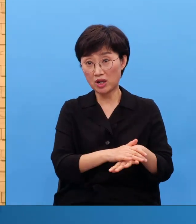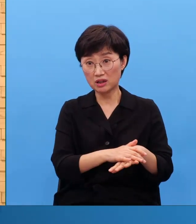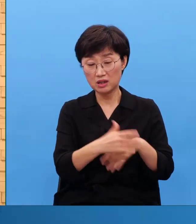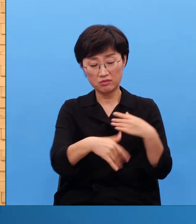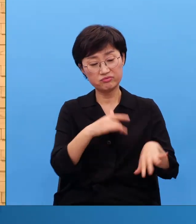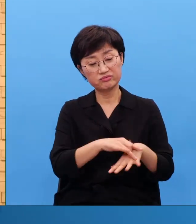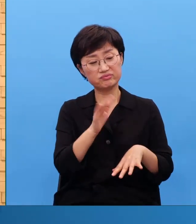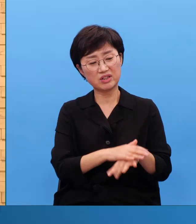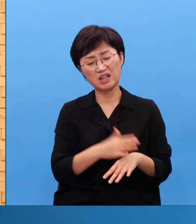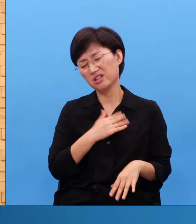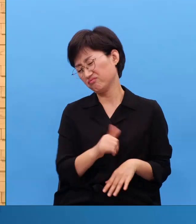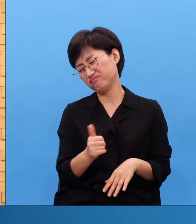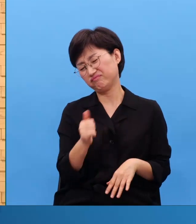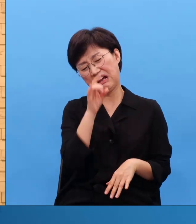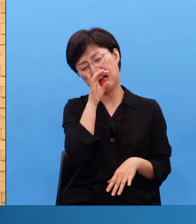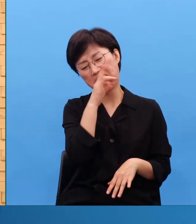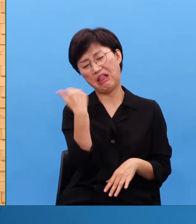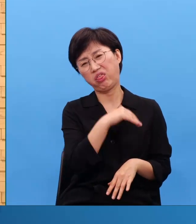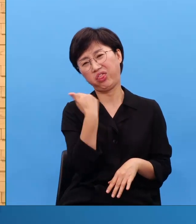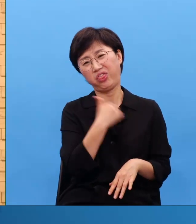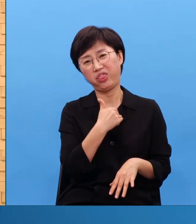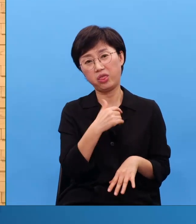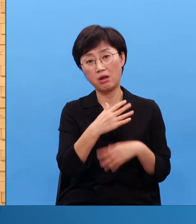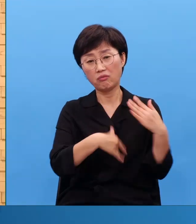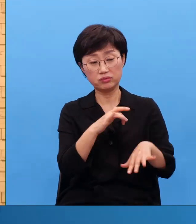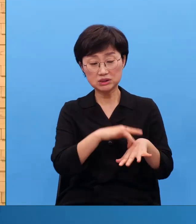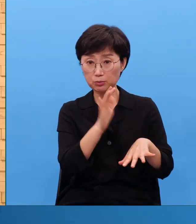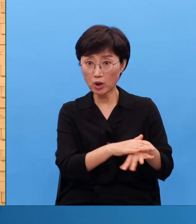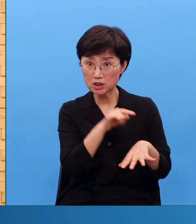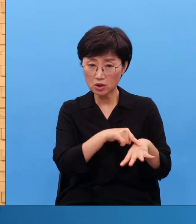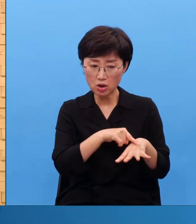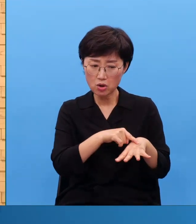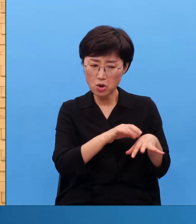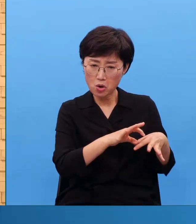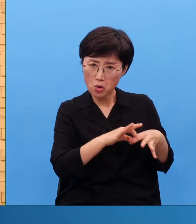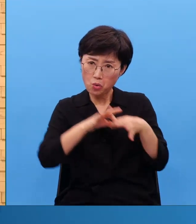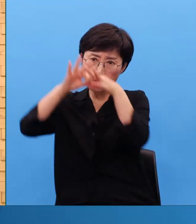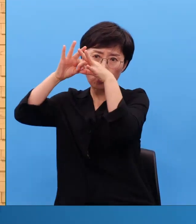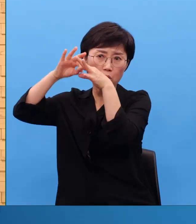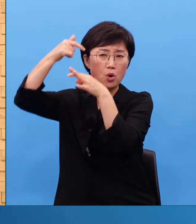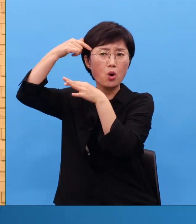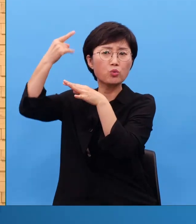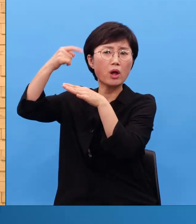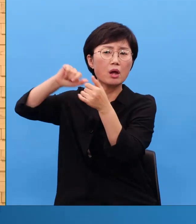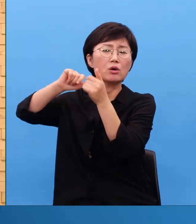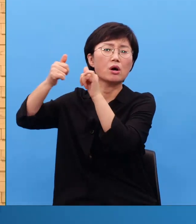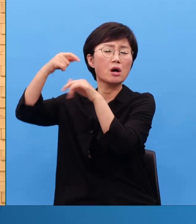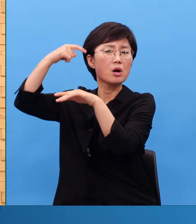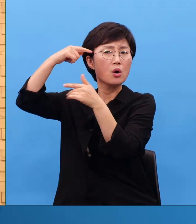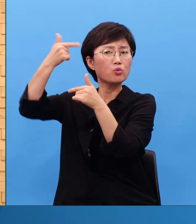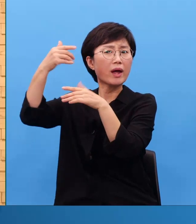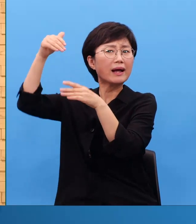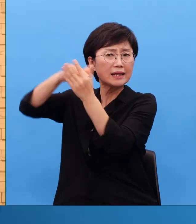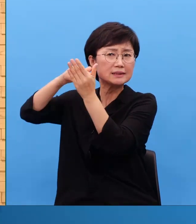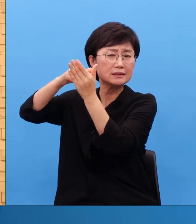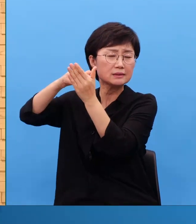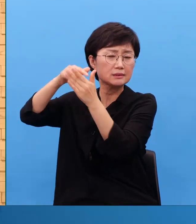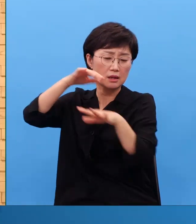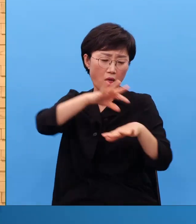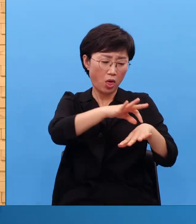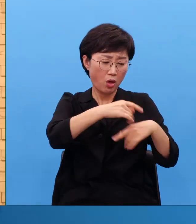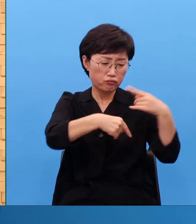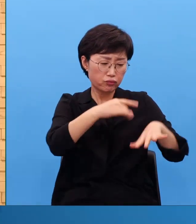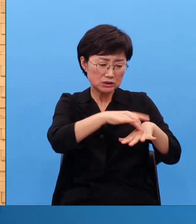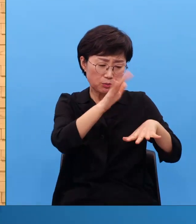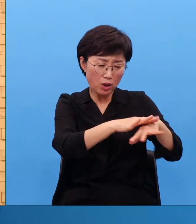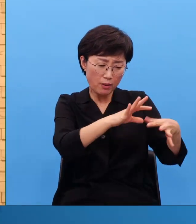we say subconsciously and passively, oh, I feel like I'm going to die. But that's imprinted in your brain. 뇌는 여러분 뭐 빨리 죽어라 이렇게 합니다. And so your brain will respond by saying, okay, quickly 각인된 die.